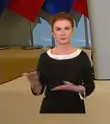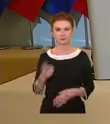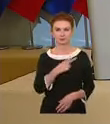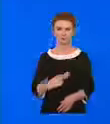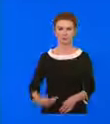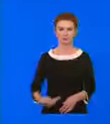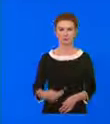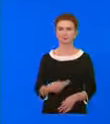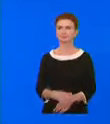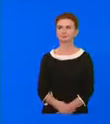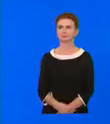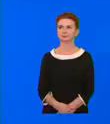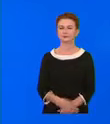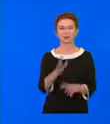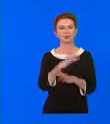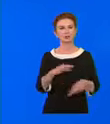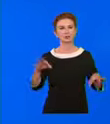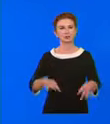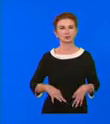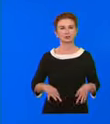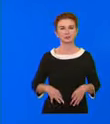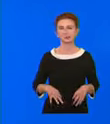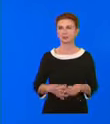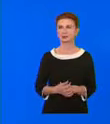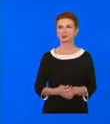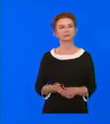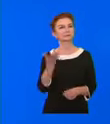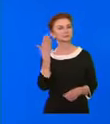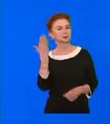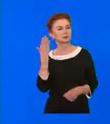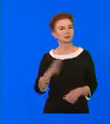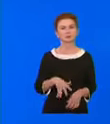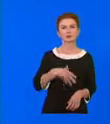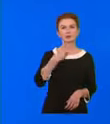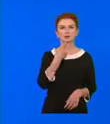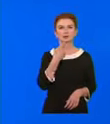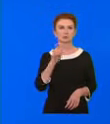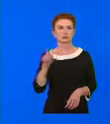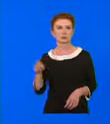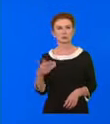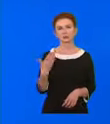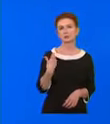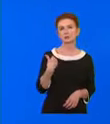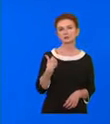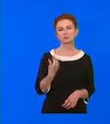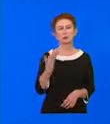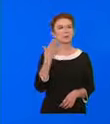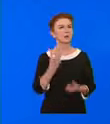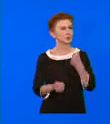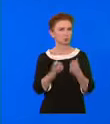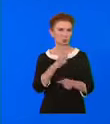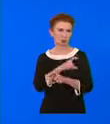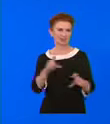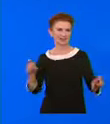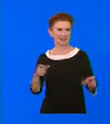premiera. Szanowni Państwo, ta Wielkanoc, która właśnie minęła, była dla nas na pewno bardzo trudnym czasem.